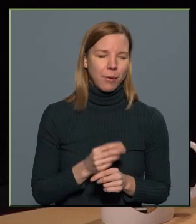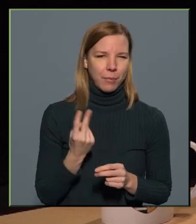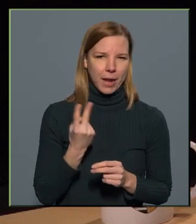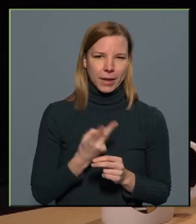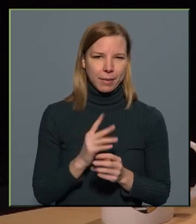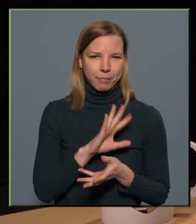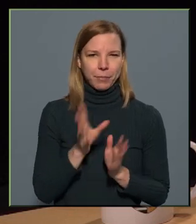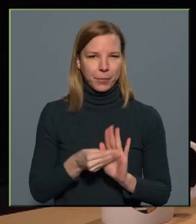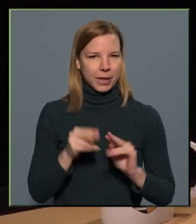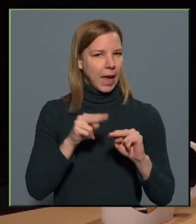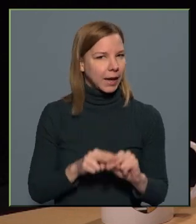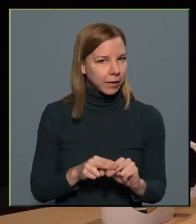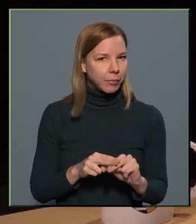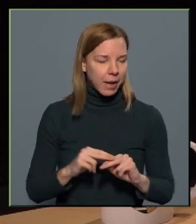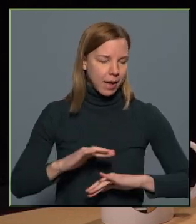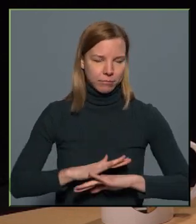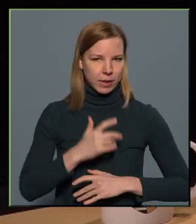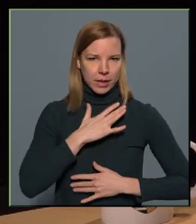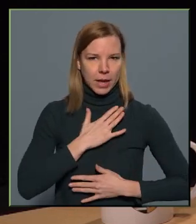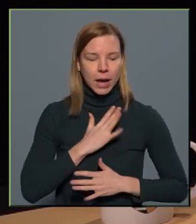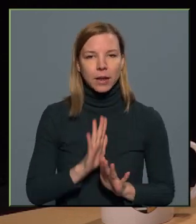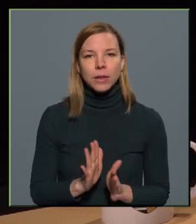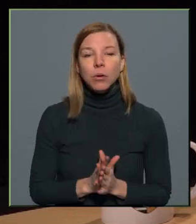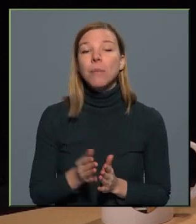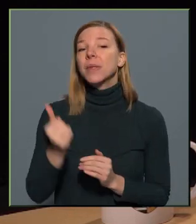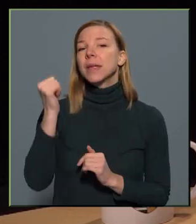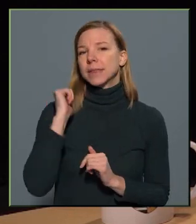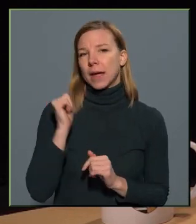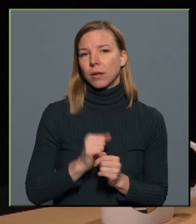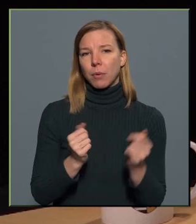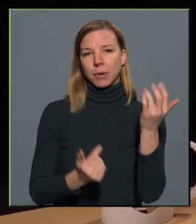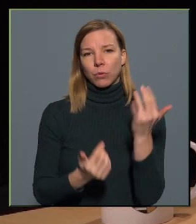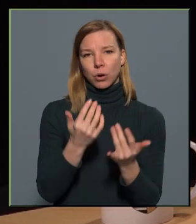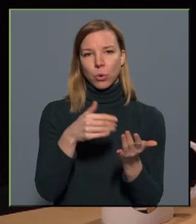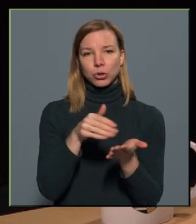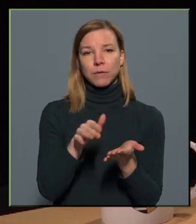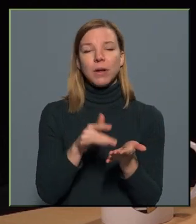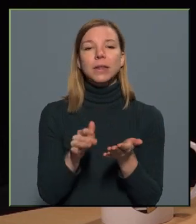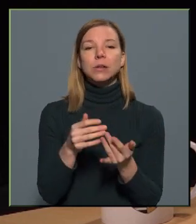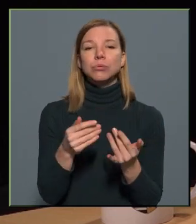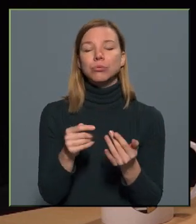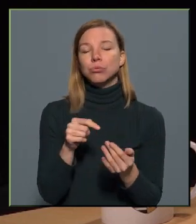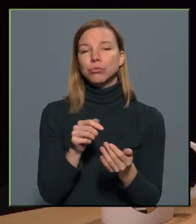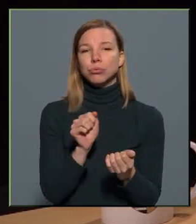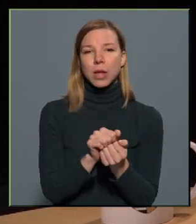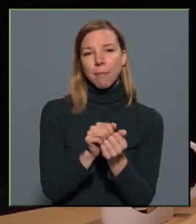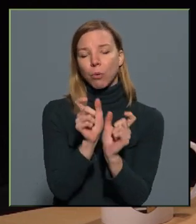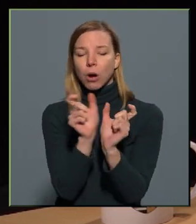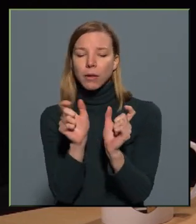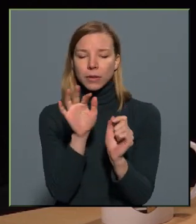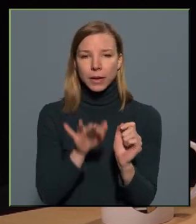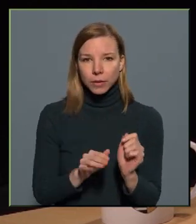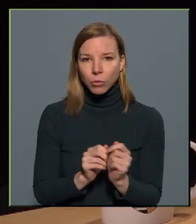Ezért már a tegnapi nap során arra jutottunk, amikor a költségvetési számokat vizsgáltuk a települési támogatásoknál, meg kell emelnünk